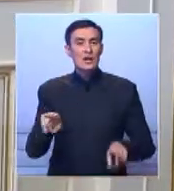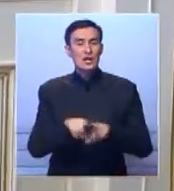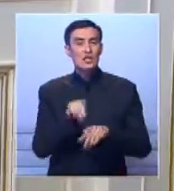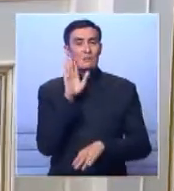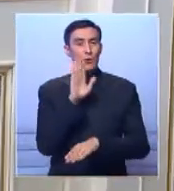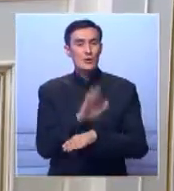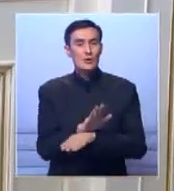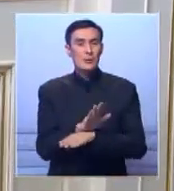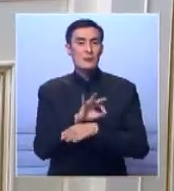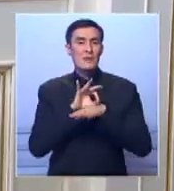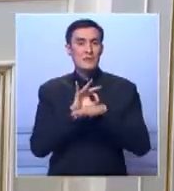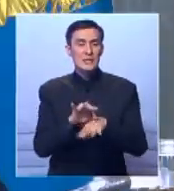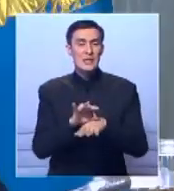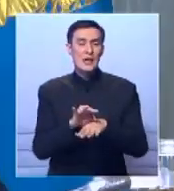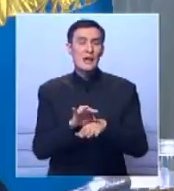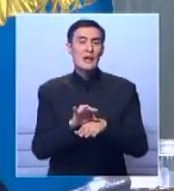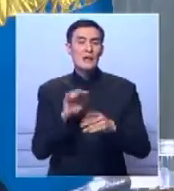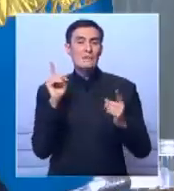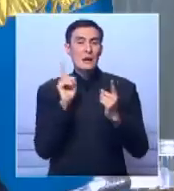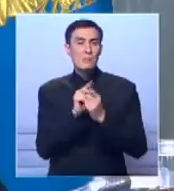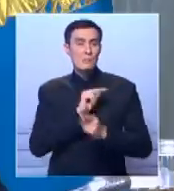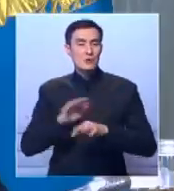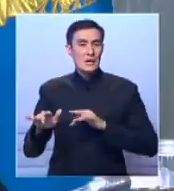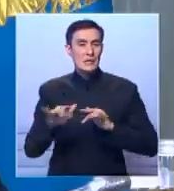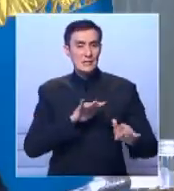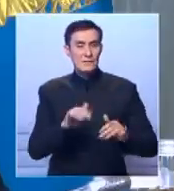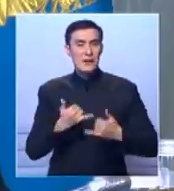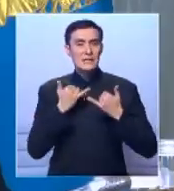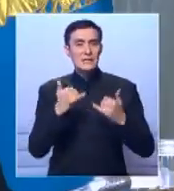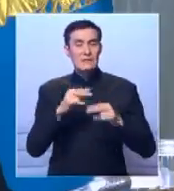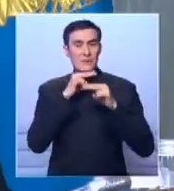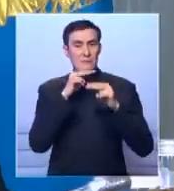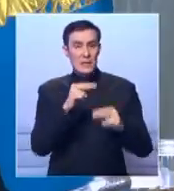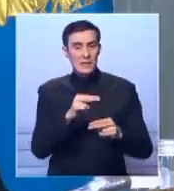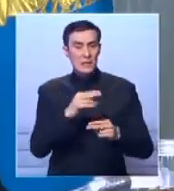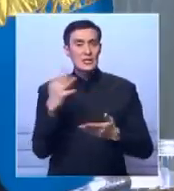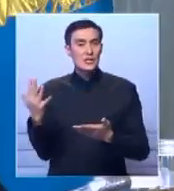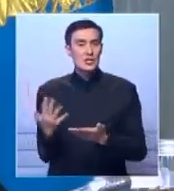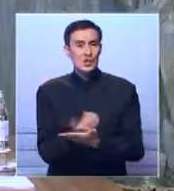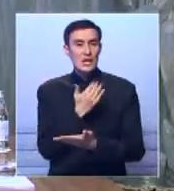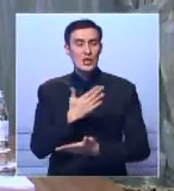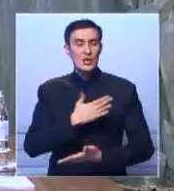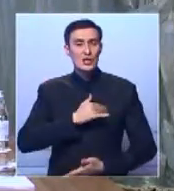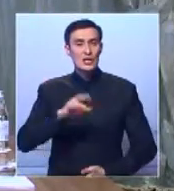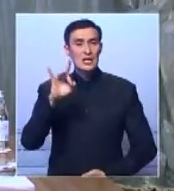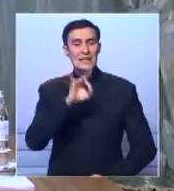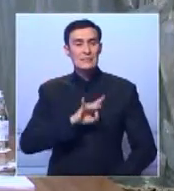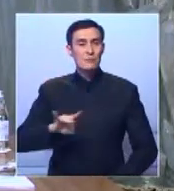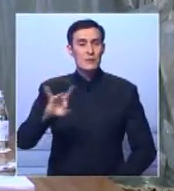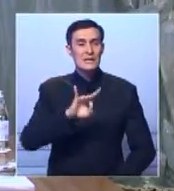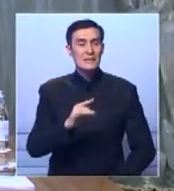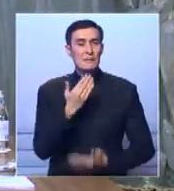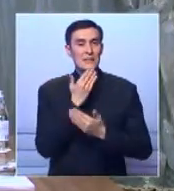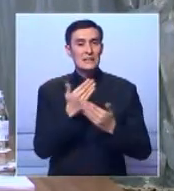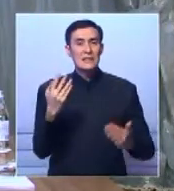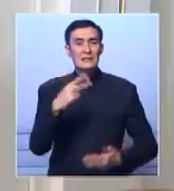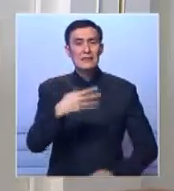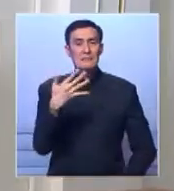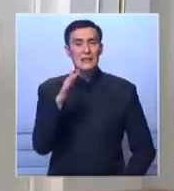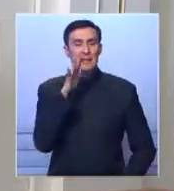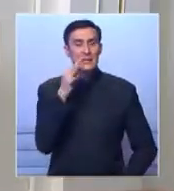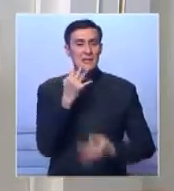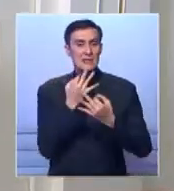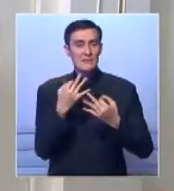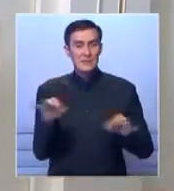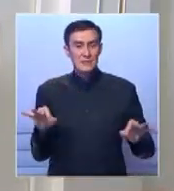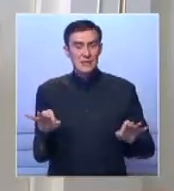поручил при проведении внешнеполитической деятельности акцентировать внимание на достижениях нашей республики за 25 лет независимости. В